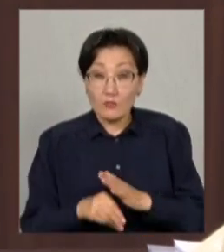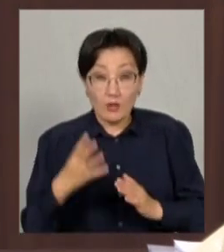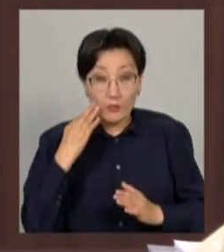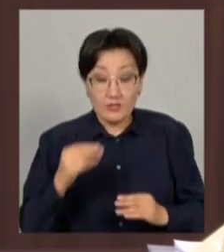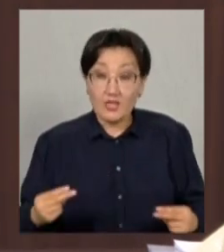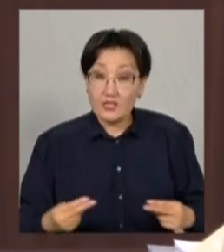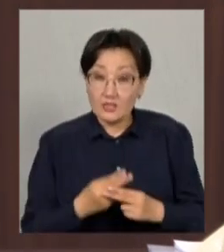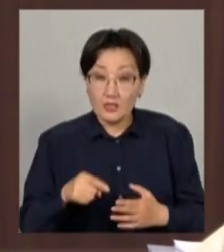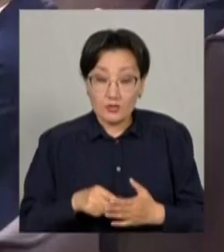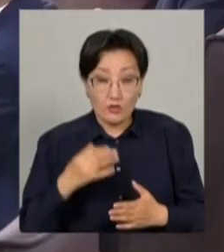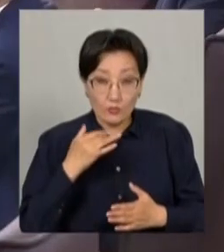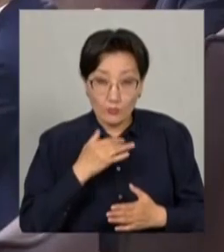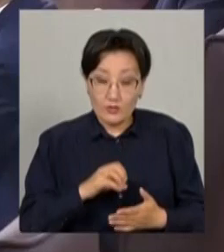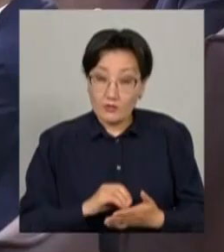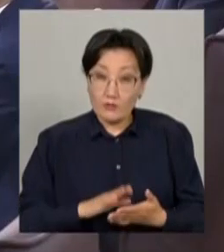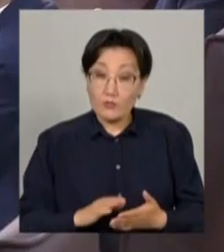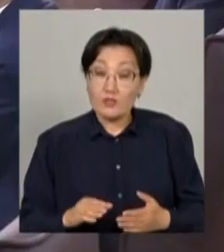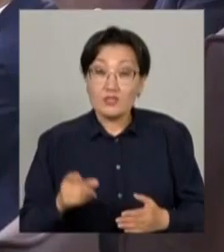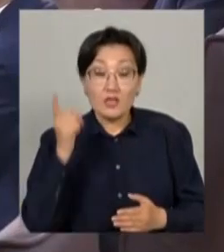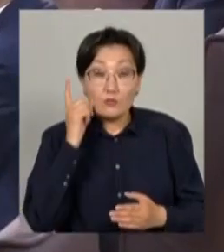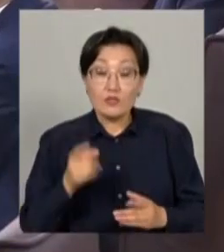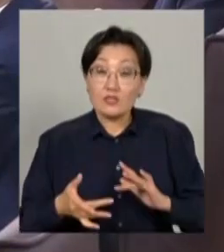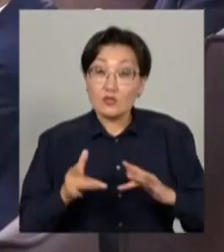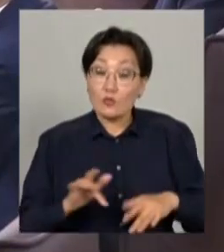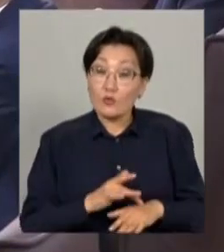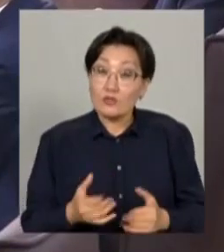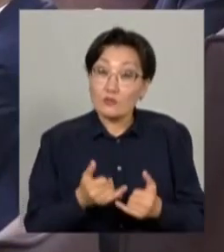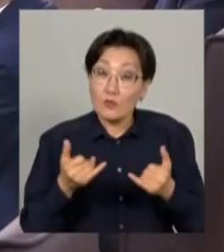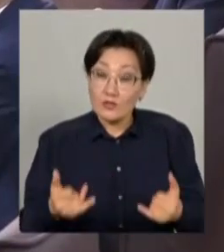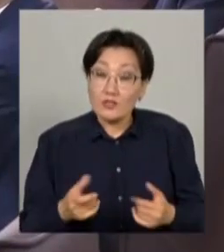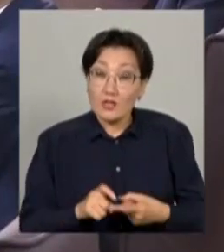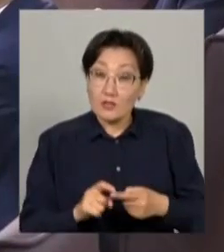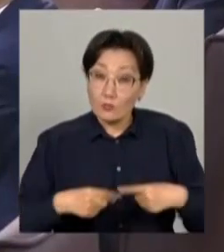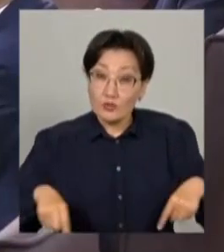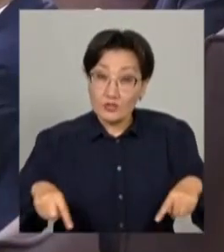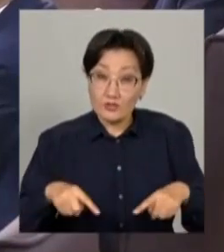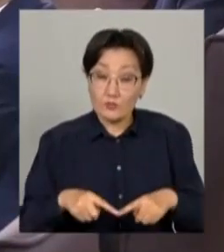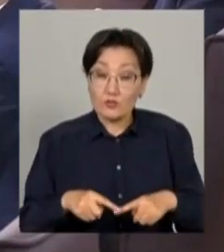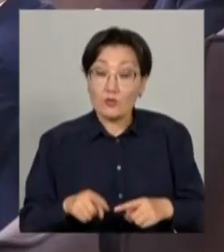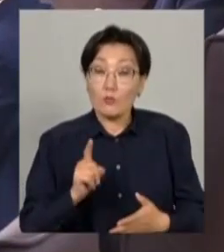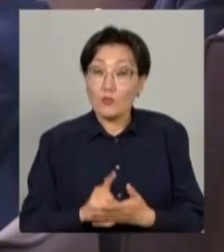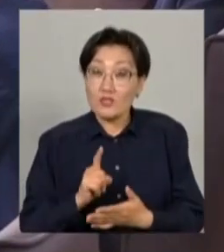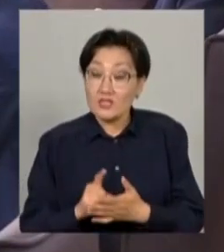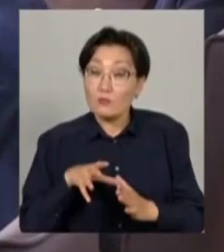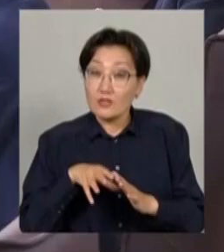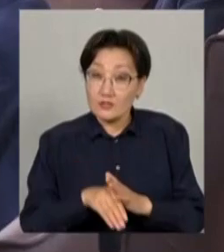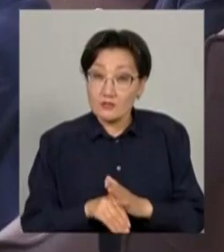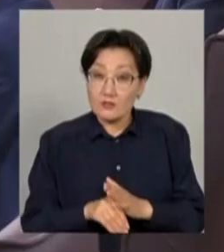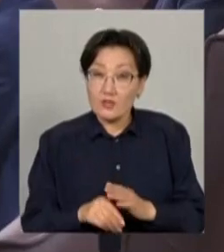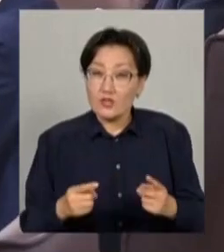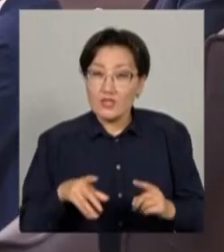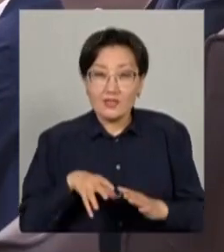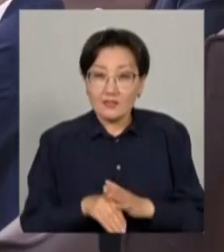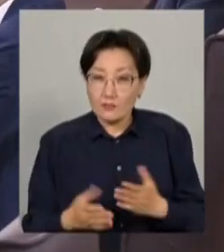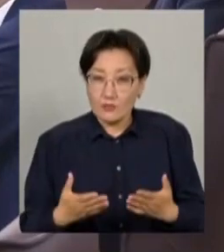мен Астанада көп. Мобильді интернетке қызмет көрсету байланыс операторларының міндеттемелеріне неге